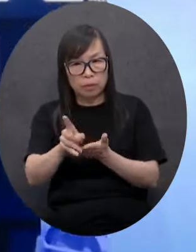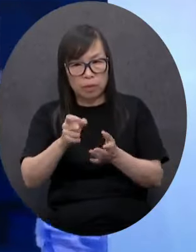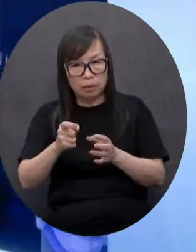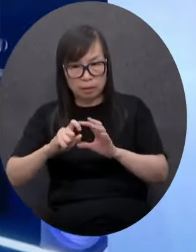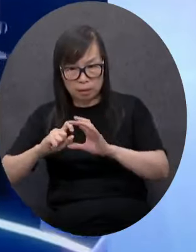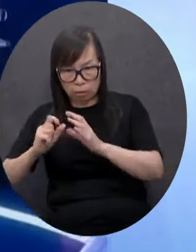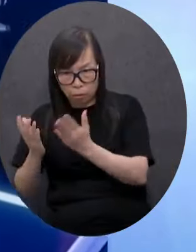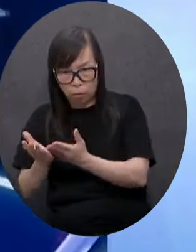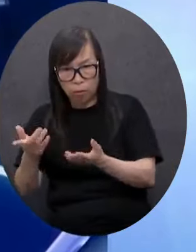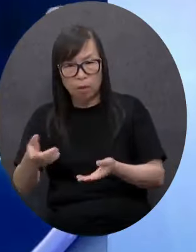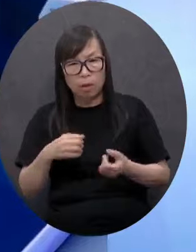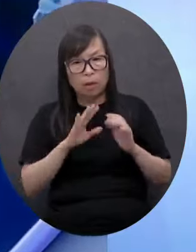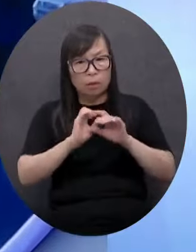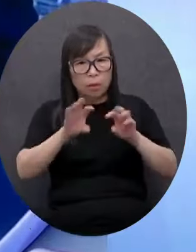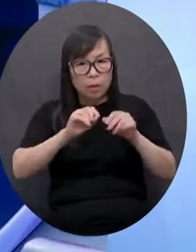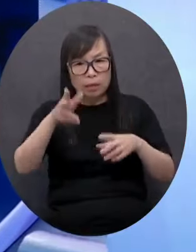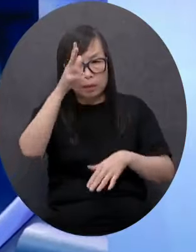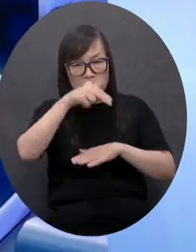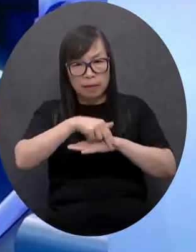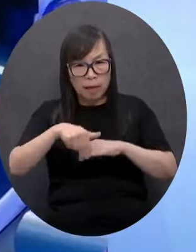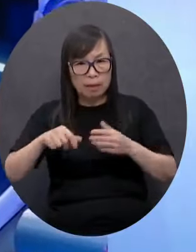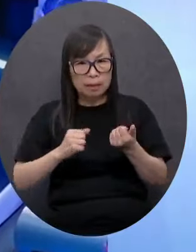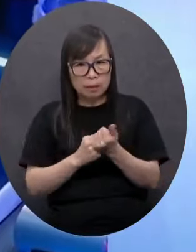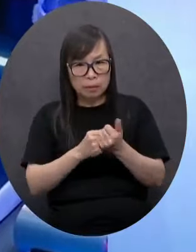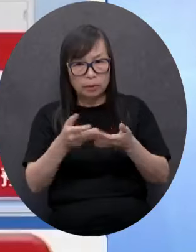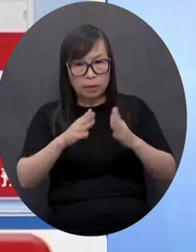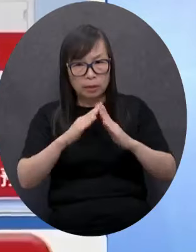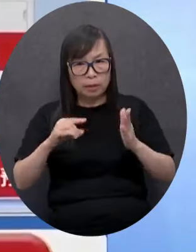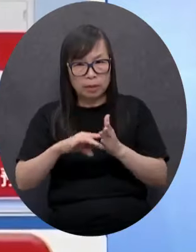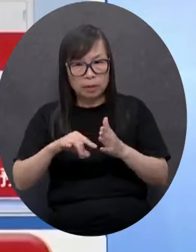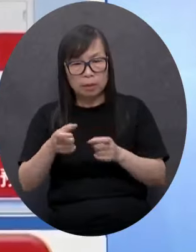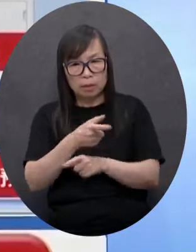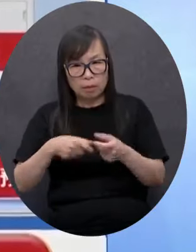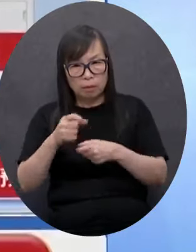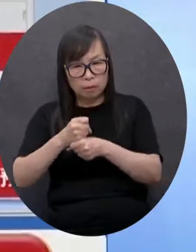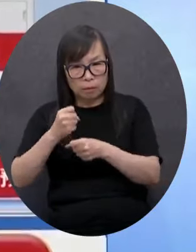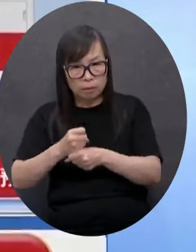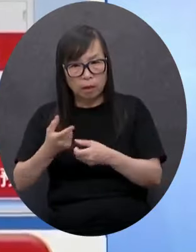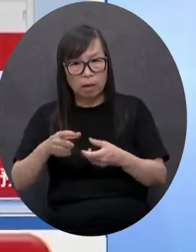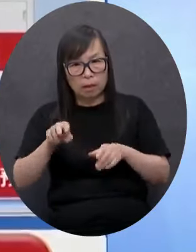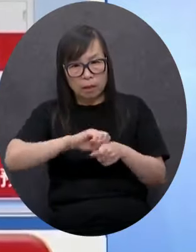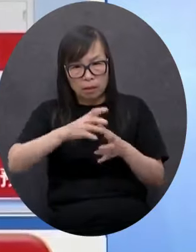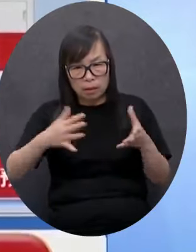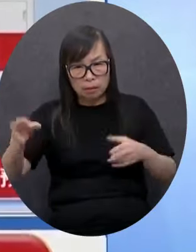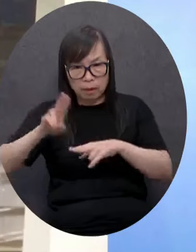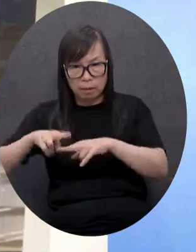組，是推行政策支援企業進行電商業務，以拓展內地市場。 他說